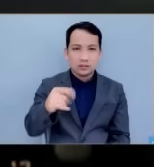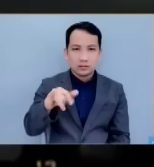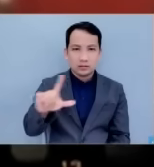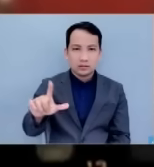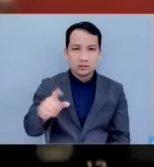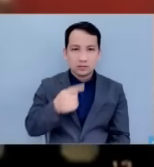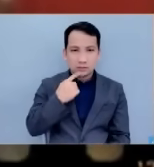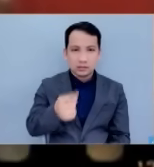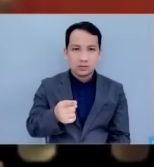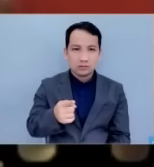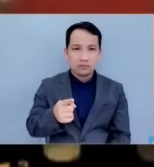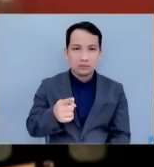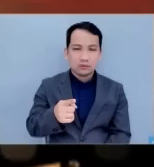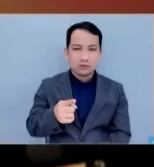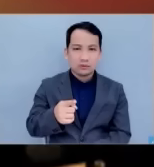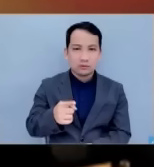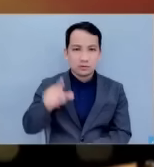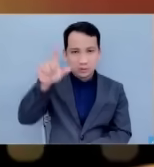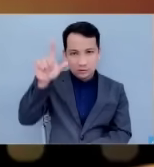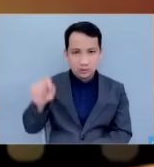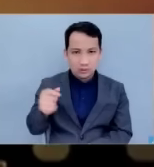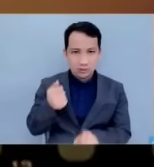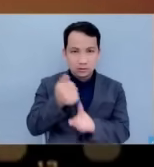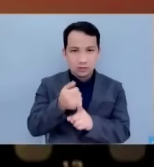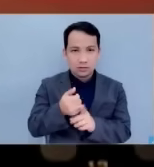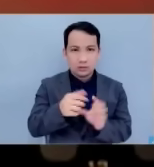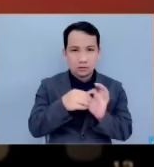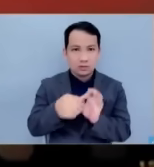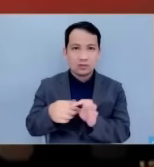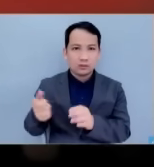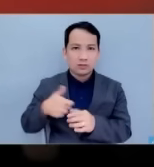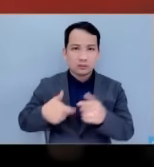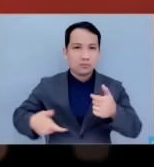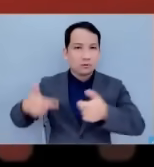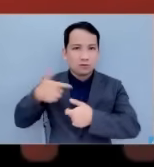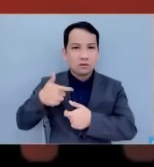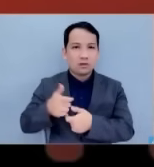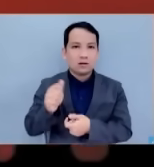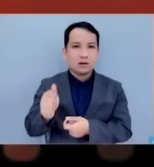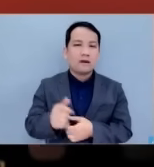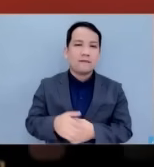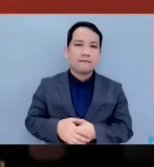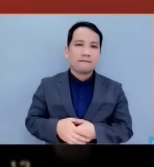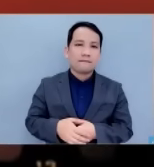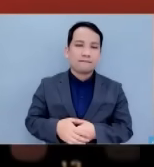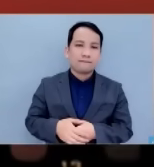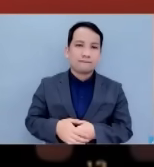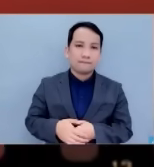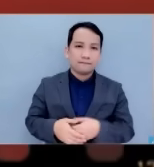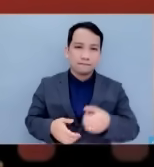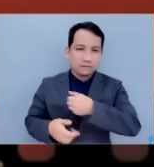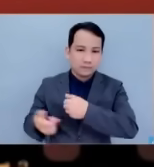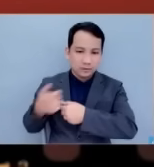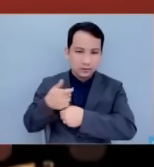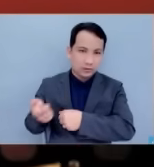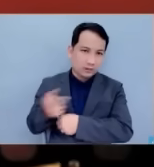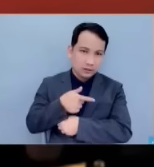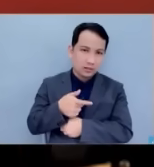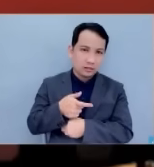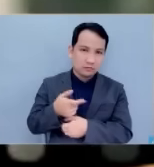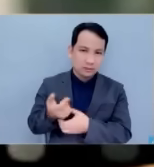holdapin mo ang bangko pagkatapos gawin mo akong hostage kapag hinid na po ako sasama ako sayo ng buong